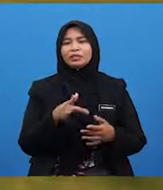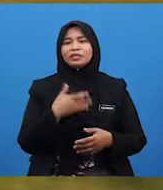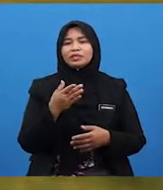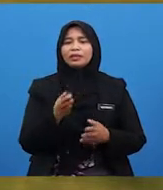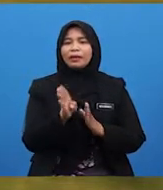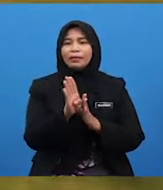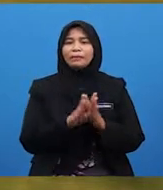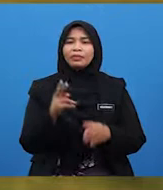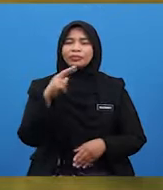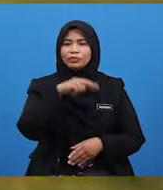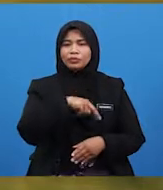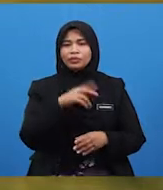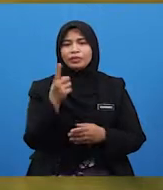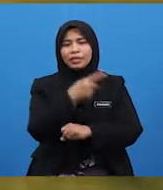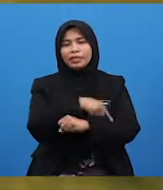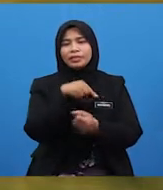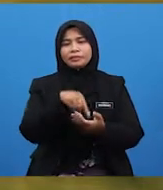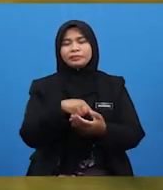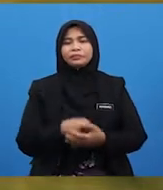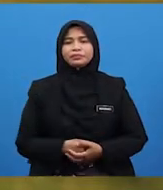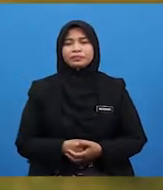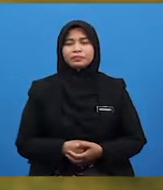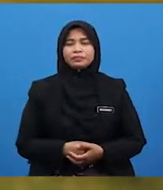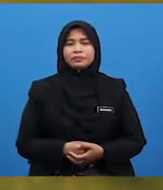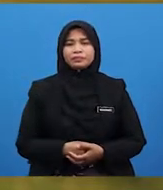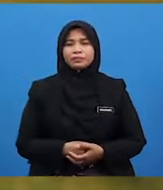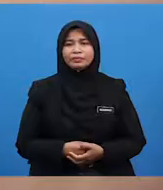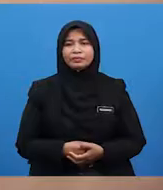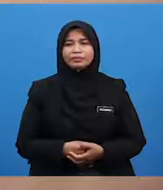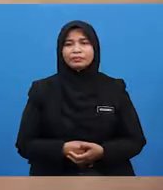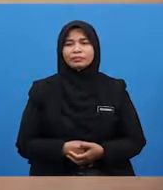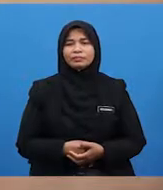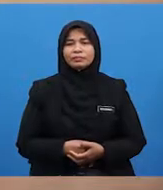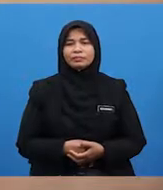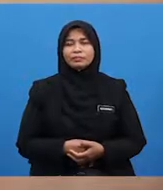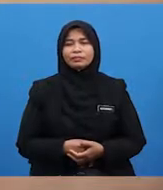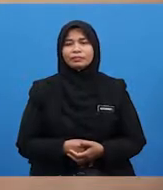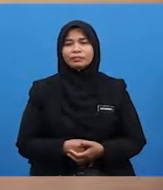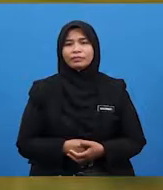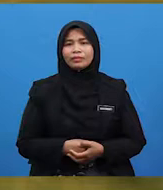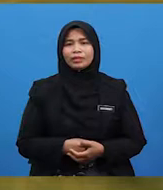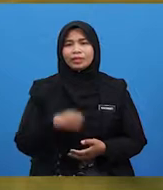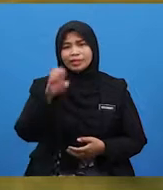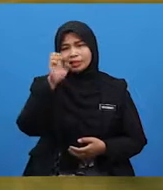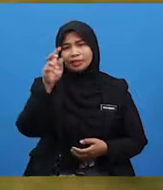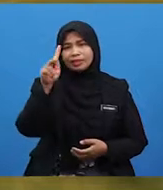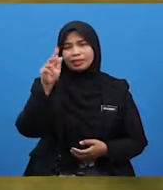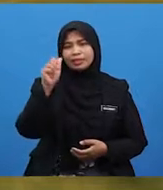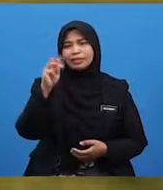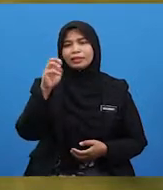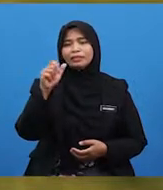Baik, saya ada beberapa soalan untuk ditujukan kepada Encik Kamal. Boleh-boleh, Encik Suasi. Encik